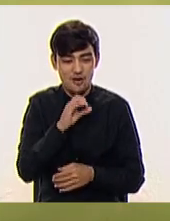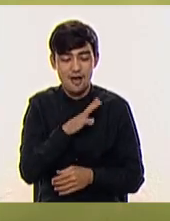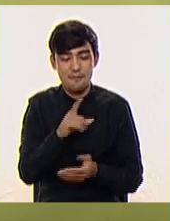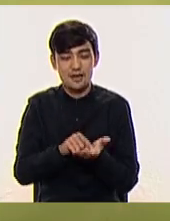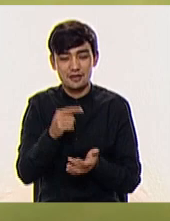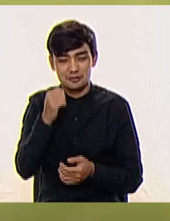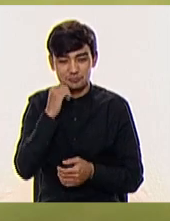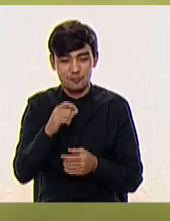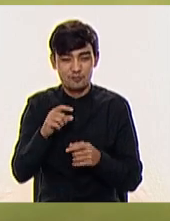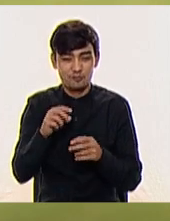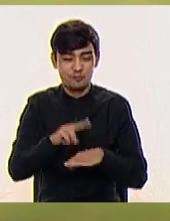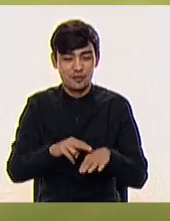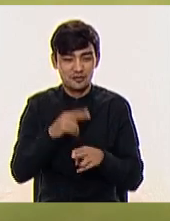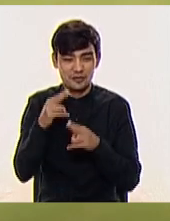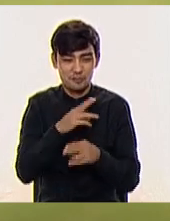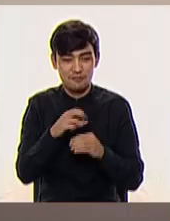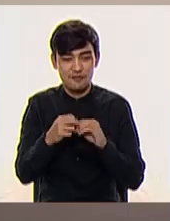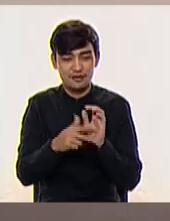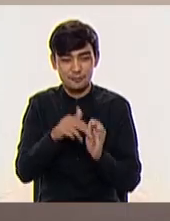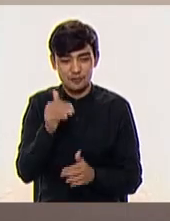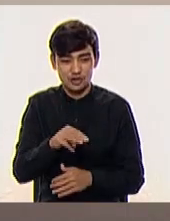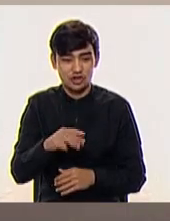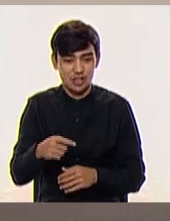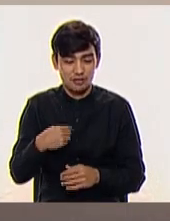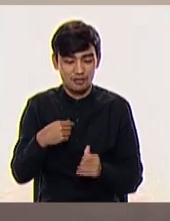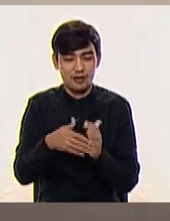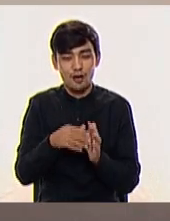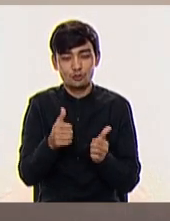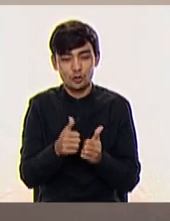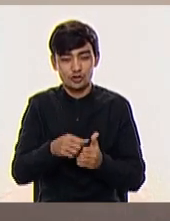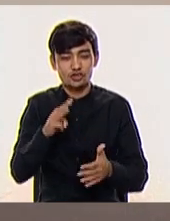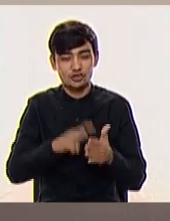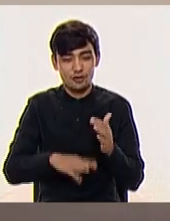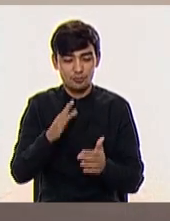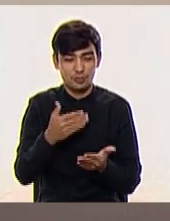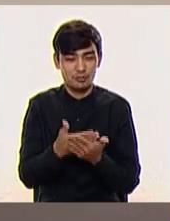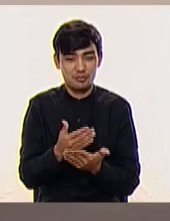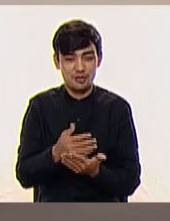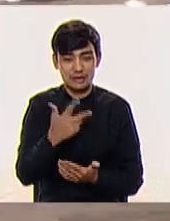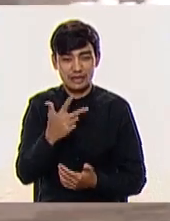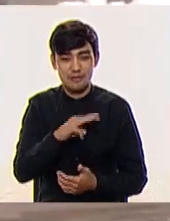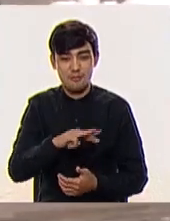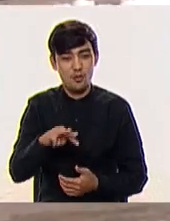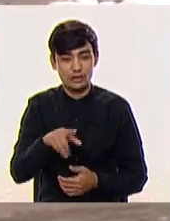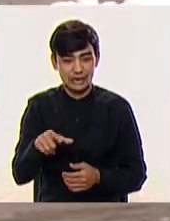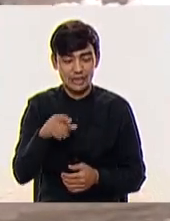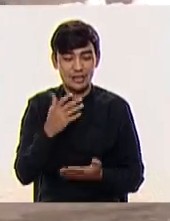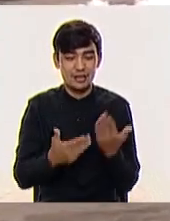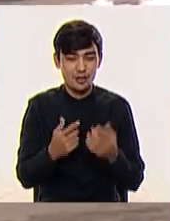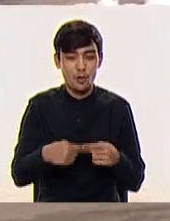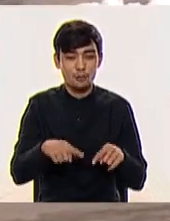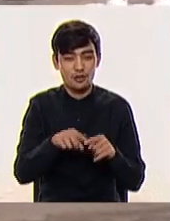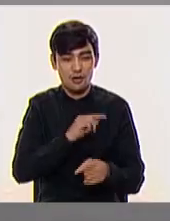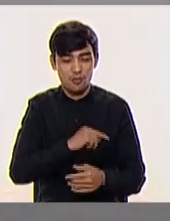обратилась в полицию и оценила свой ущерб в 18 тысяч тенге. Соседу грозит штраф почти в 3 миллиона тенге или